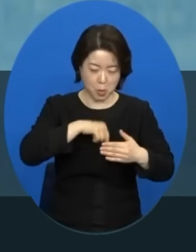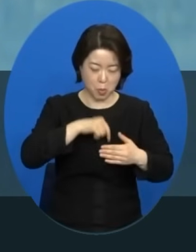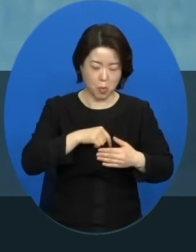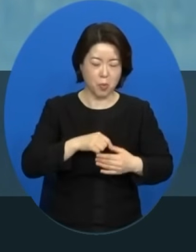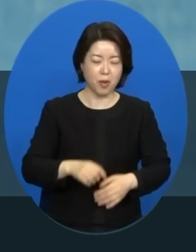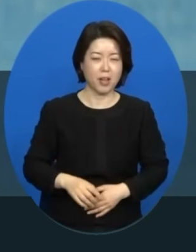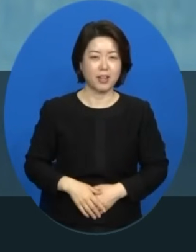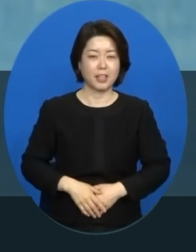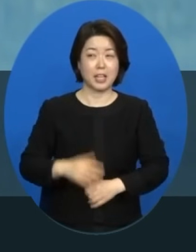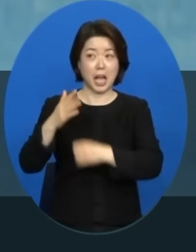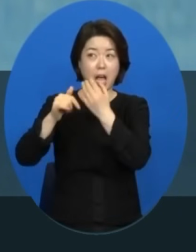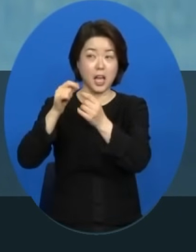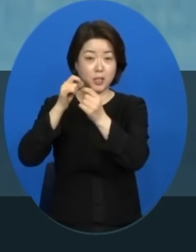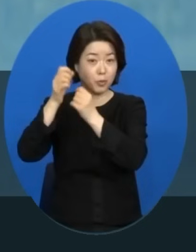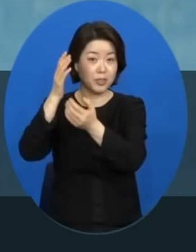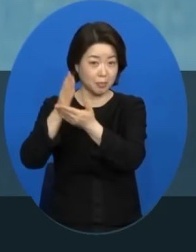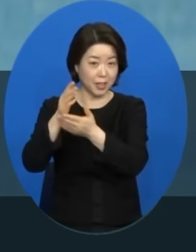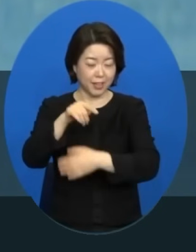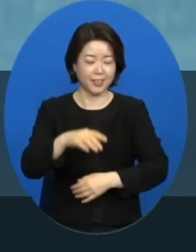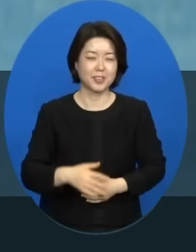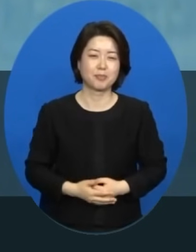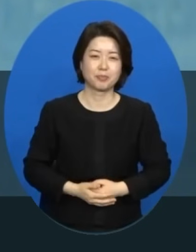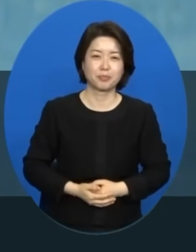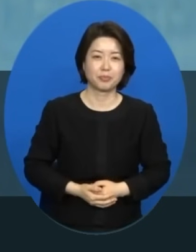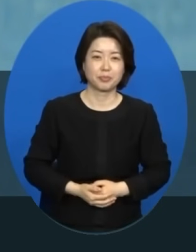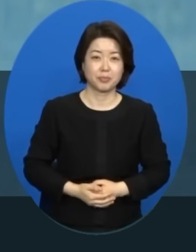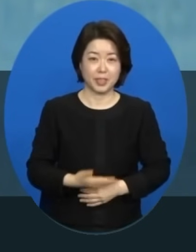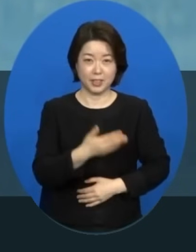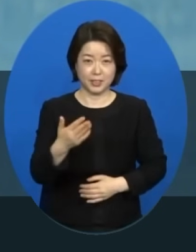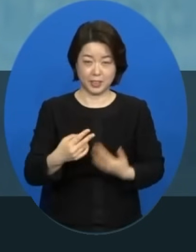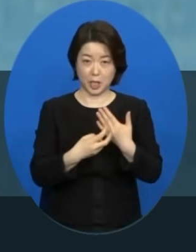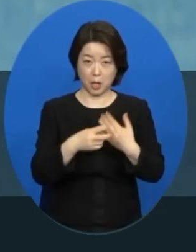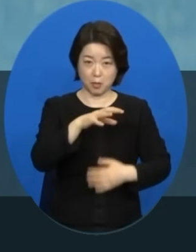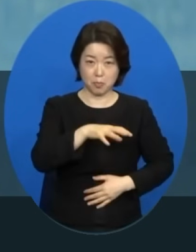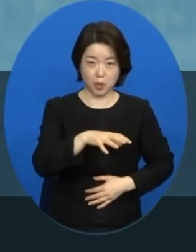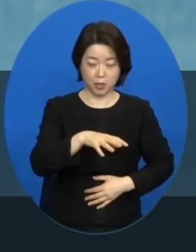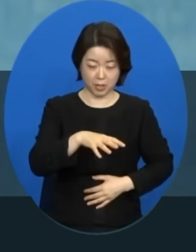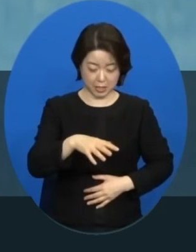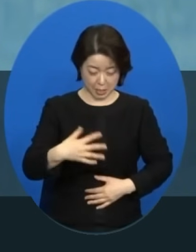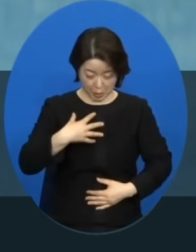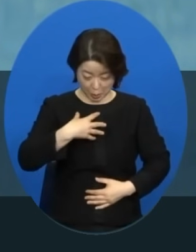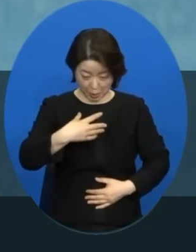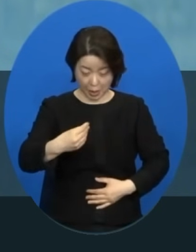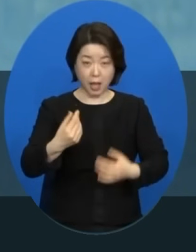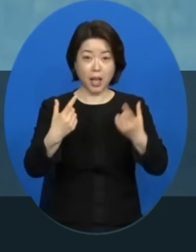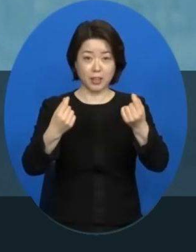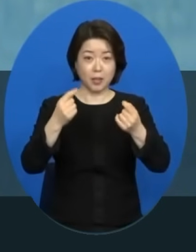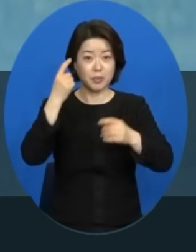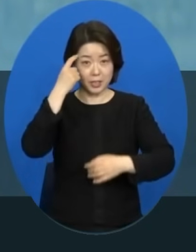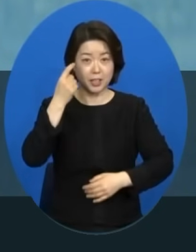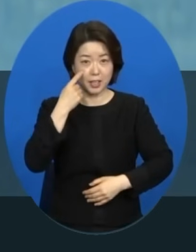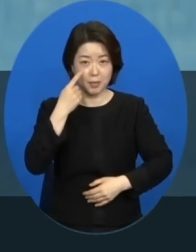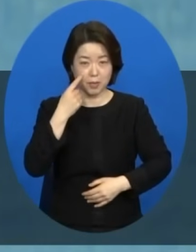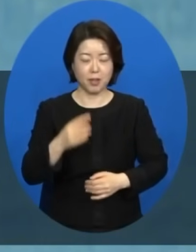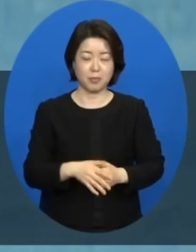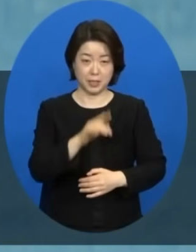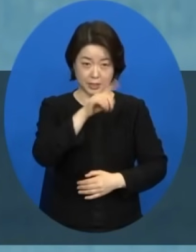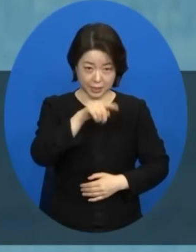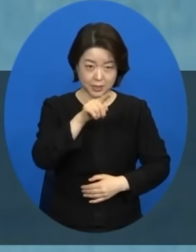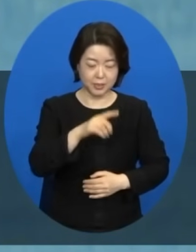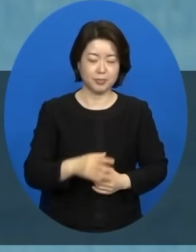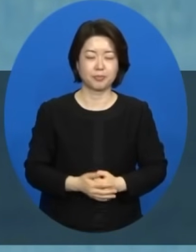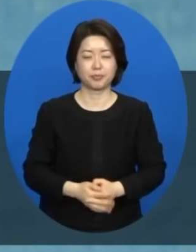마십시오. 하나님은 속일 수 없습니다. 여러분이 지금 이제 이 병원에 가서 CT 촬영 찍는다고 생각하시면 돼요. 체크하셨죠. 두